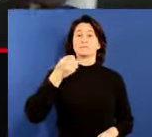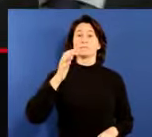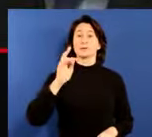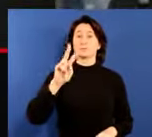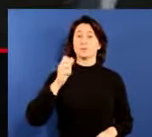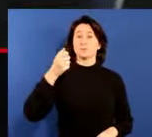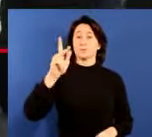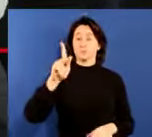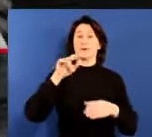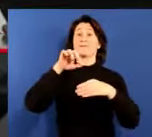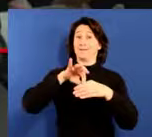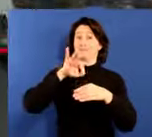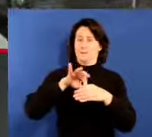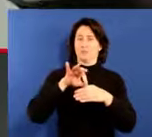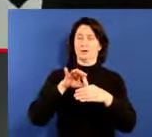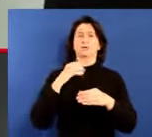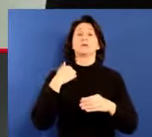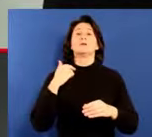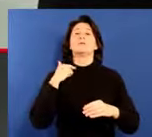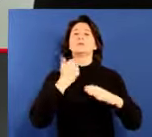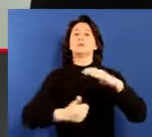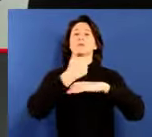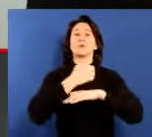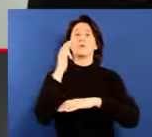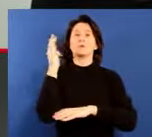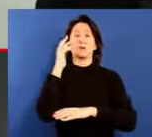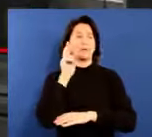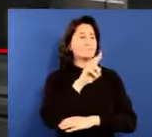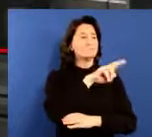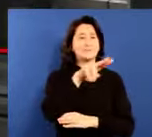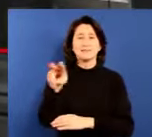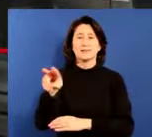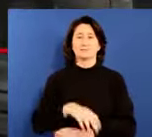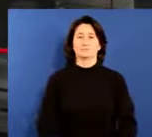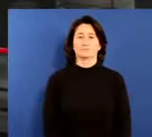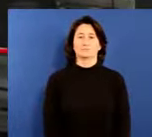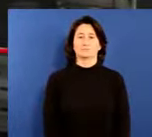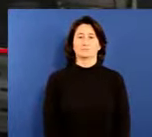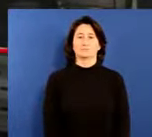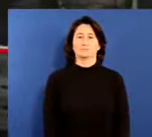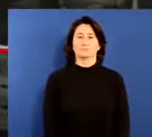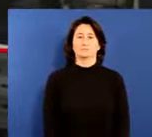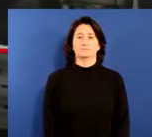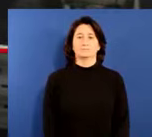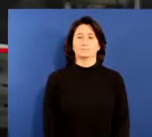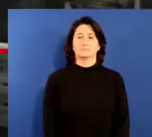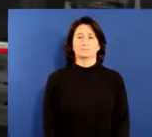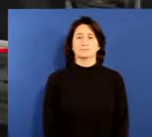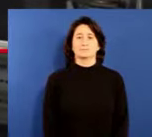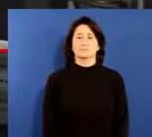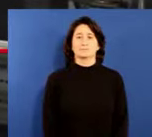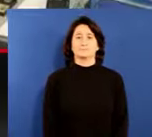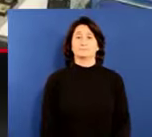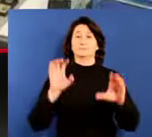berria. Izan ere, Bizkaiko Foru Aldundiak 1,4 milioi euro bideratu ditu zentro horiek martxan jartzeko. Dokudea